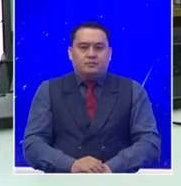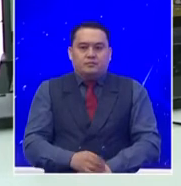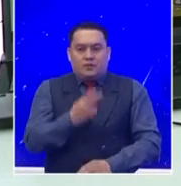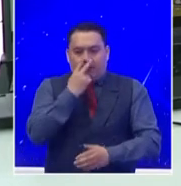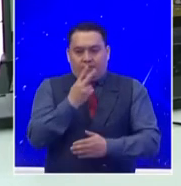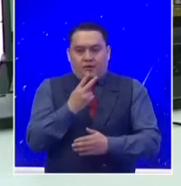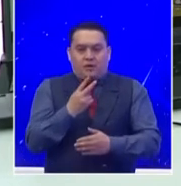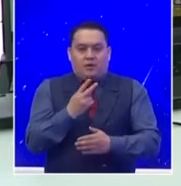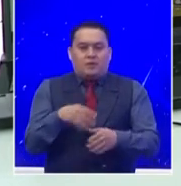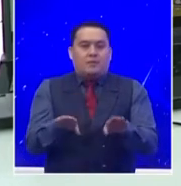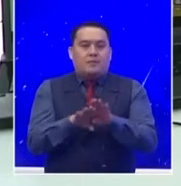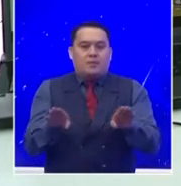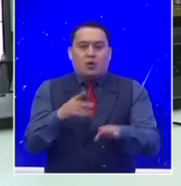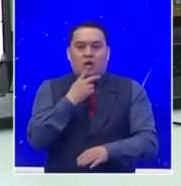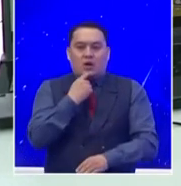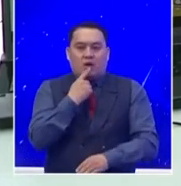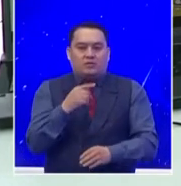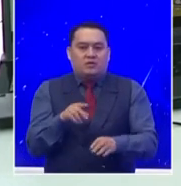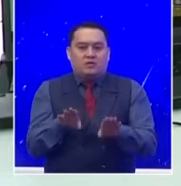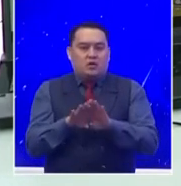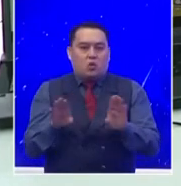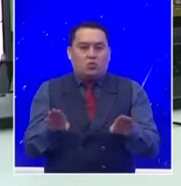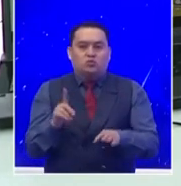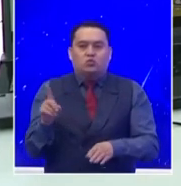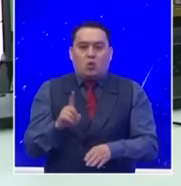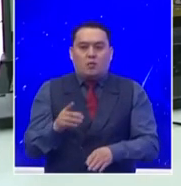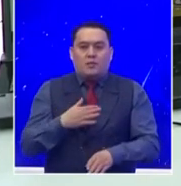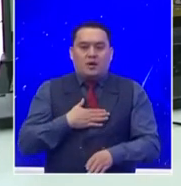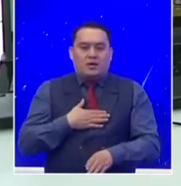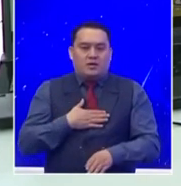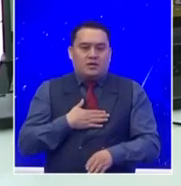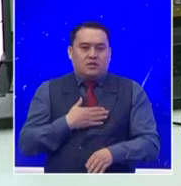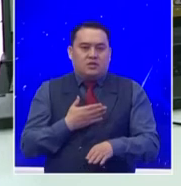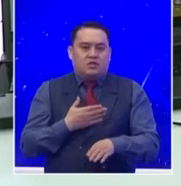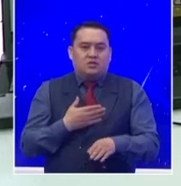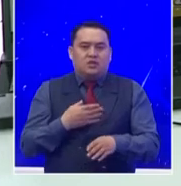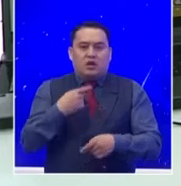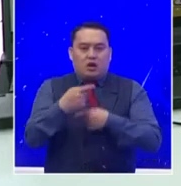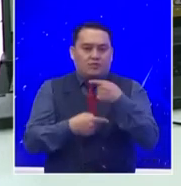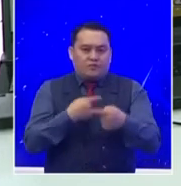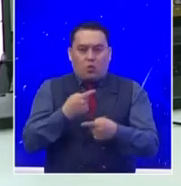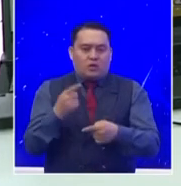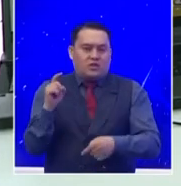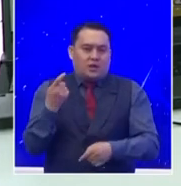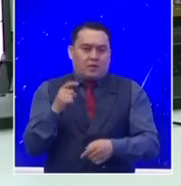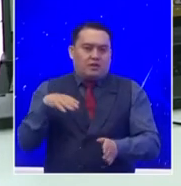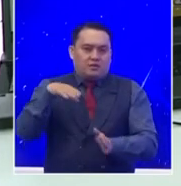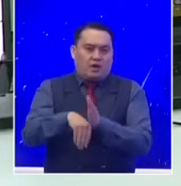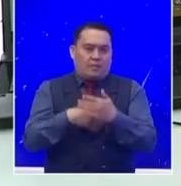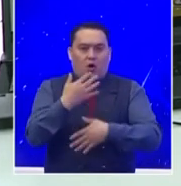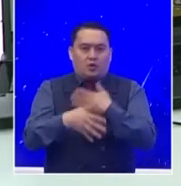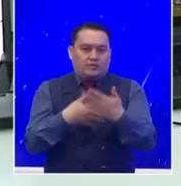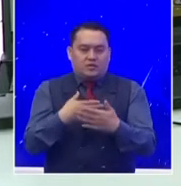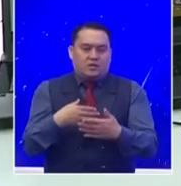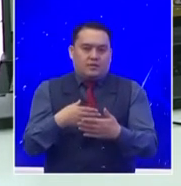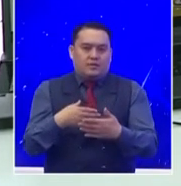получилось фантастическое похожее на кровь. И из-за чего? Из-за получившегося родоните железа, атом железа тоже окружен несколькими атомами азота, как и